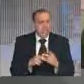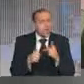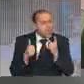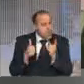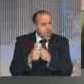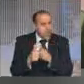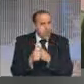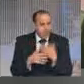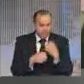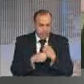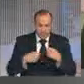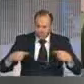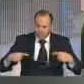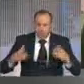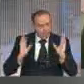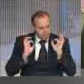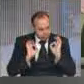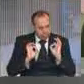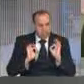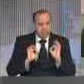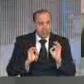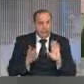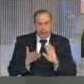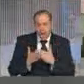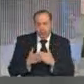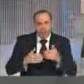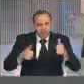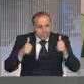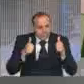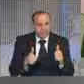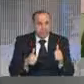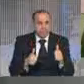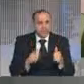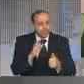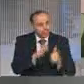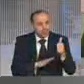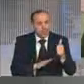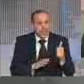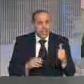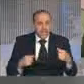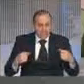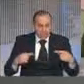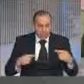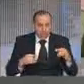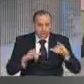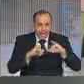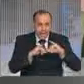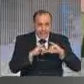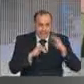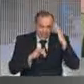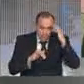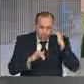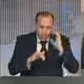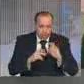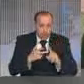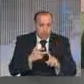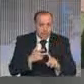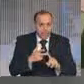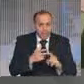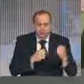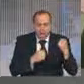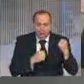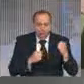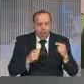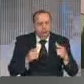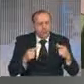وانا تبنت الدوره هذ وهيئه الظروف الملائمه باش تنجح لان دوره كاس فارد كوريا تعتبر من اقوى